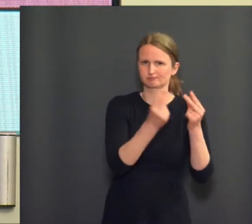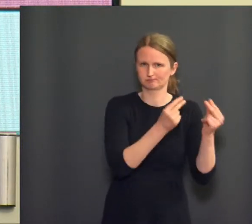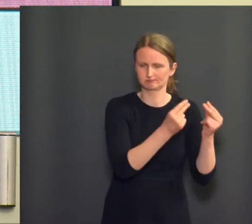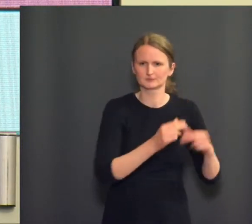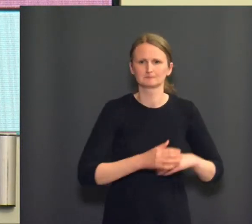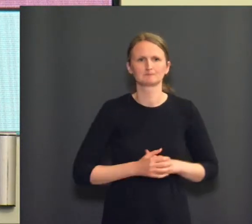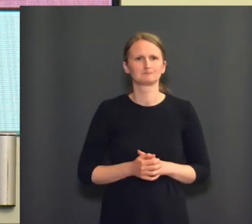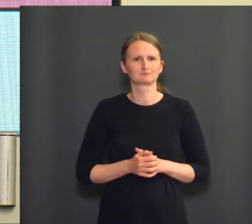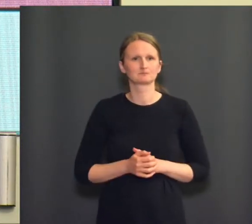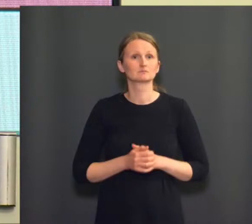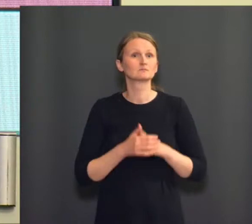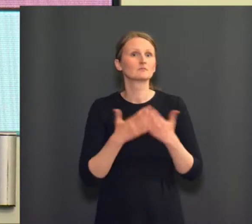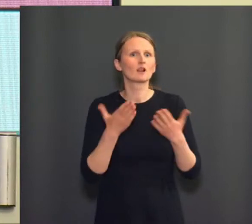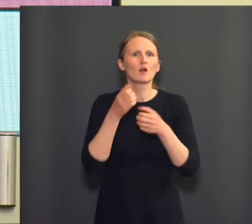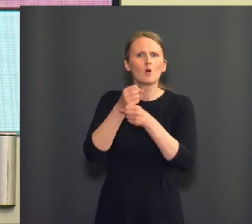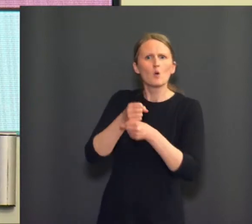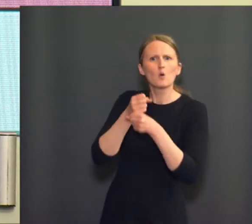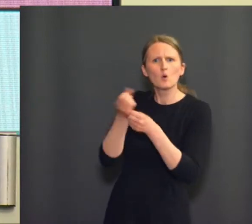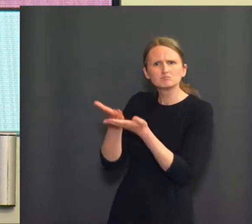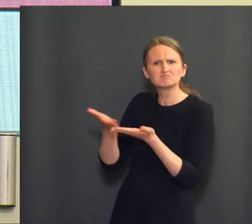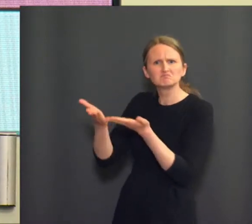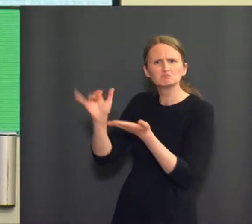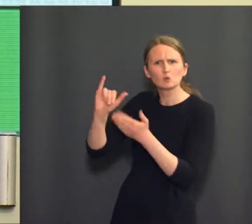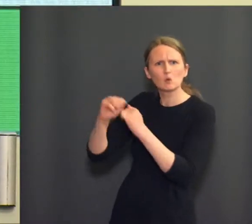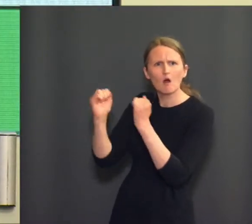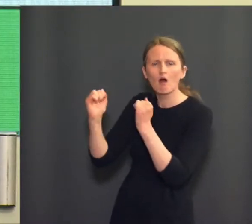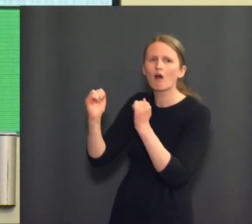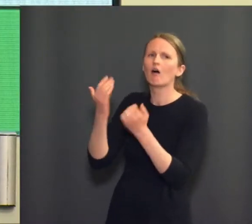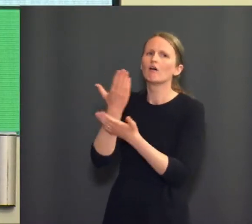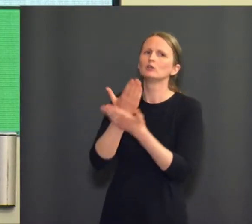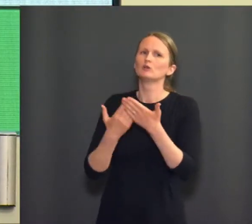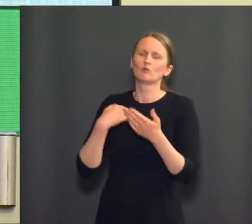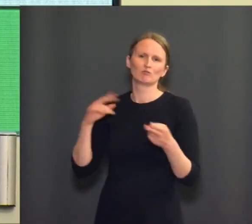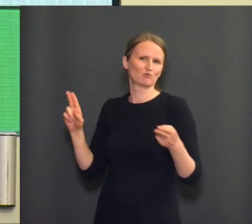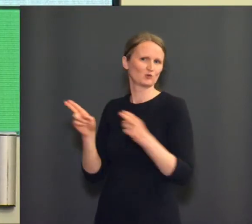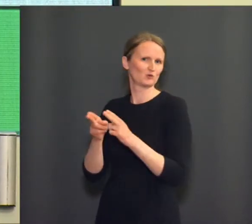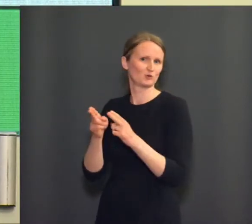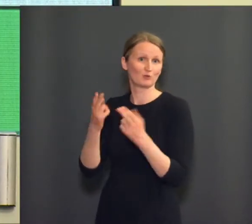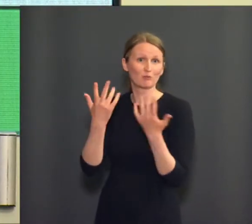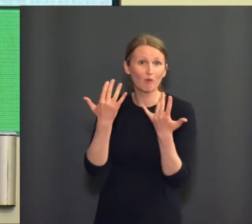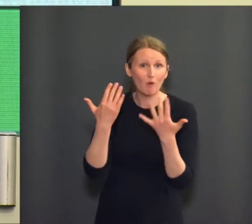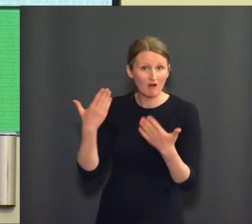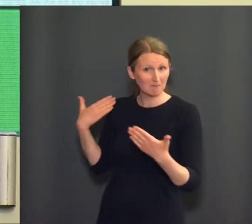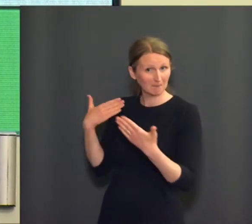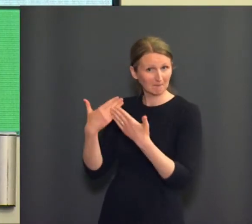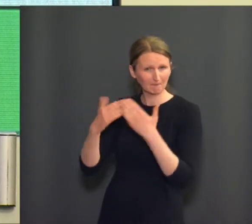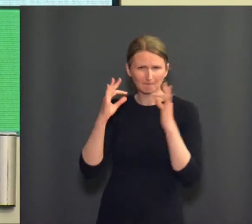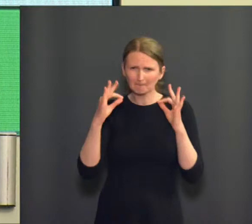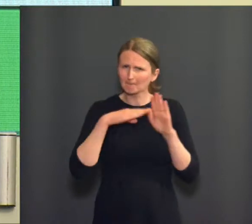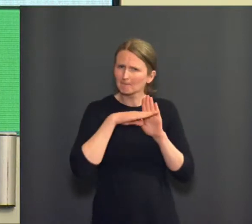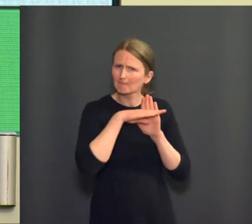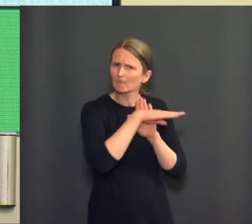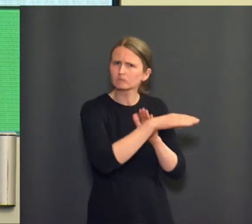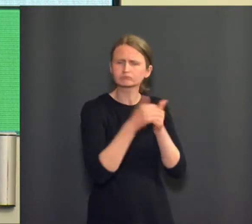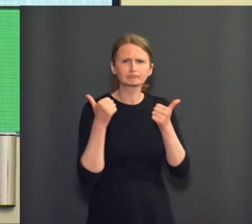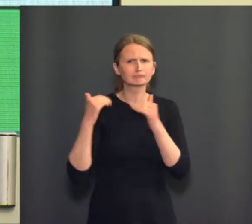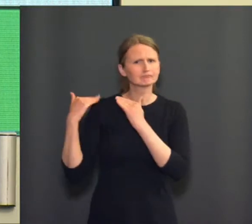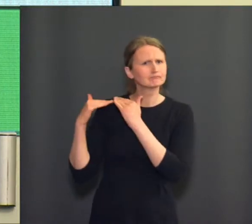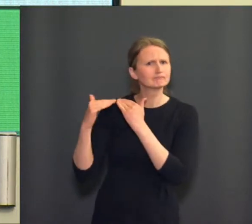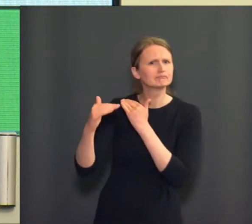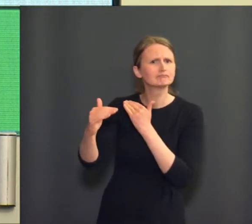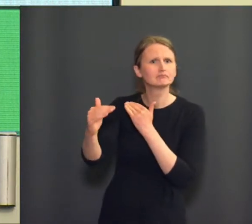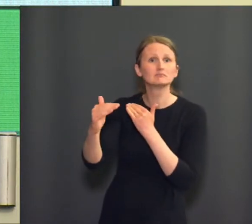y est heureusement de manière persistante favorable. Le taux de contamination, comme vous le voyez, reste maintenant depuis des